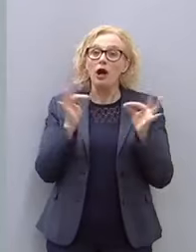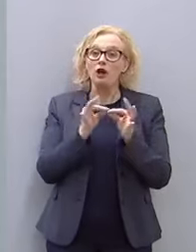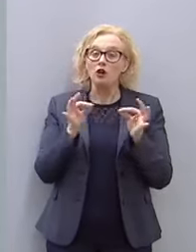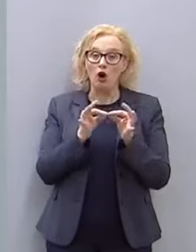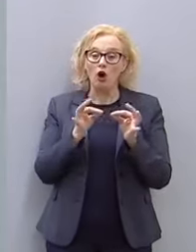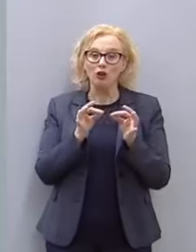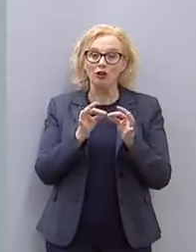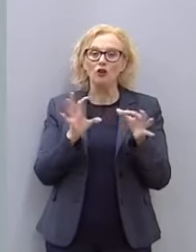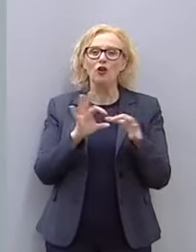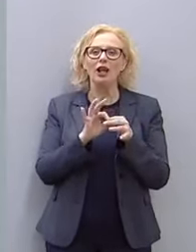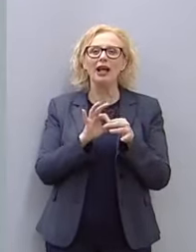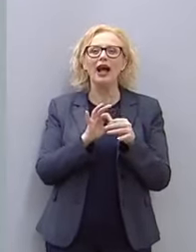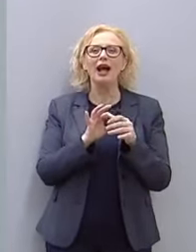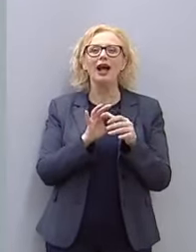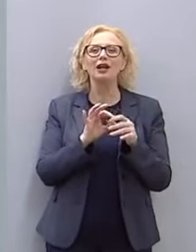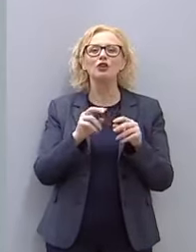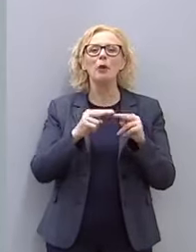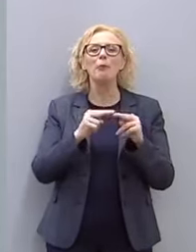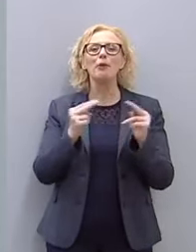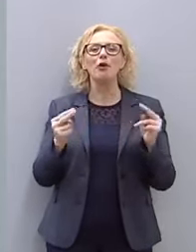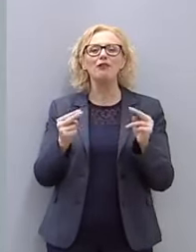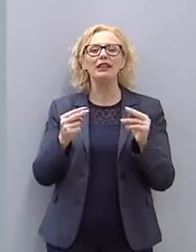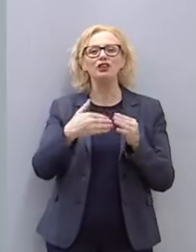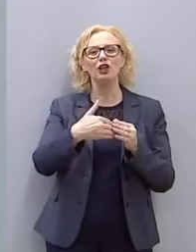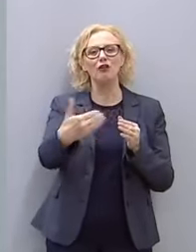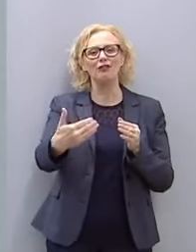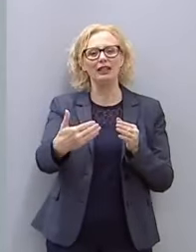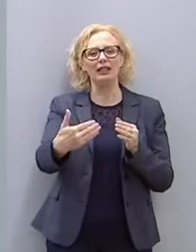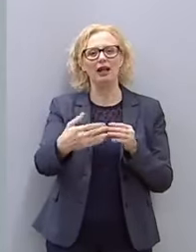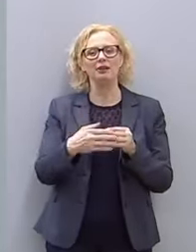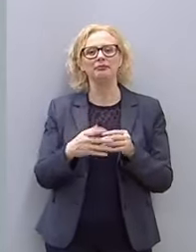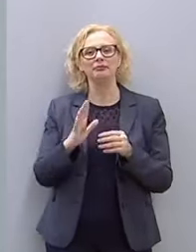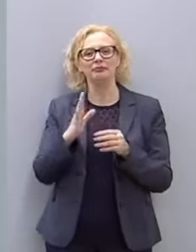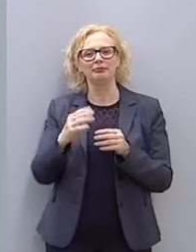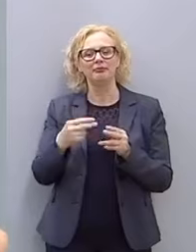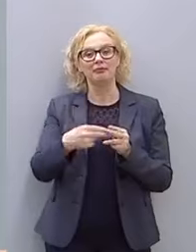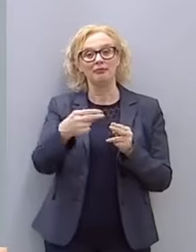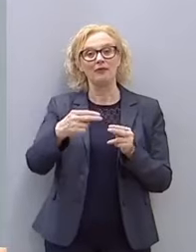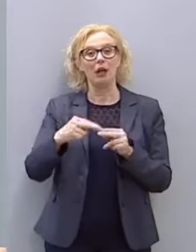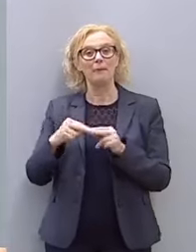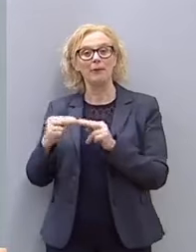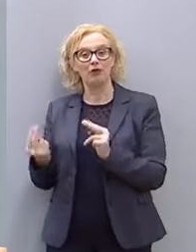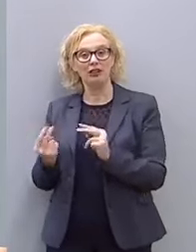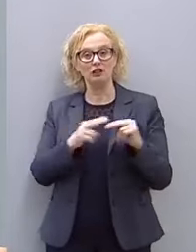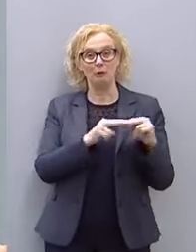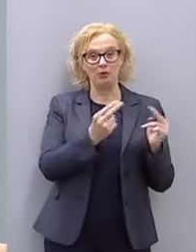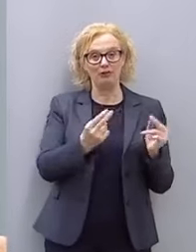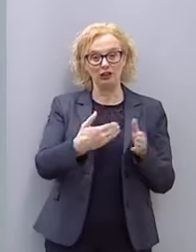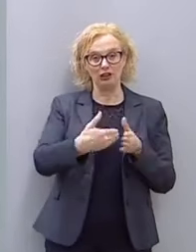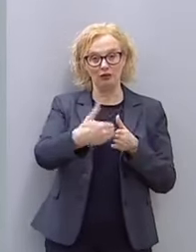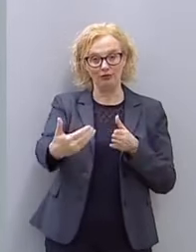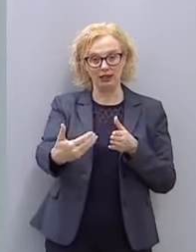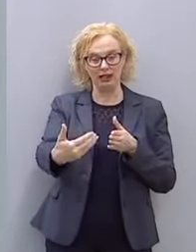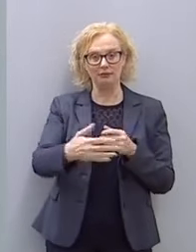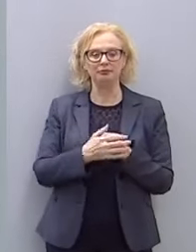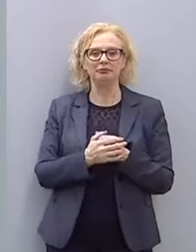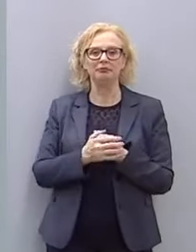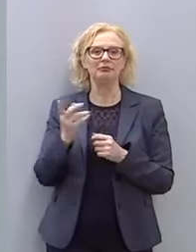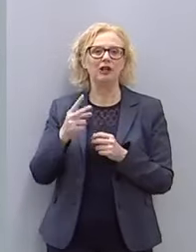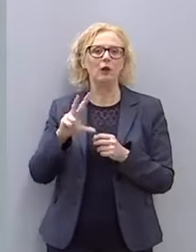riguardi le province confinanti le province che confinano con il territorio